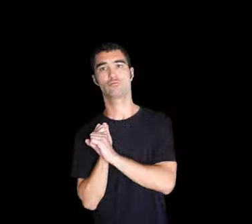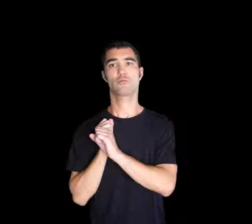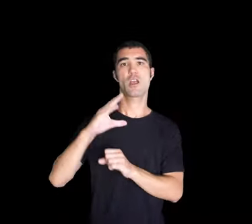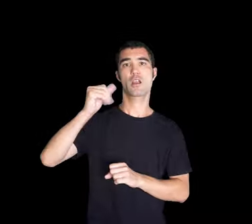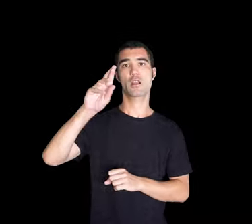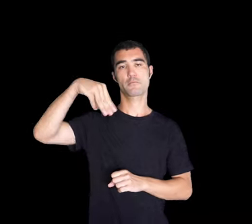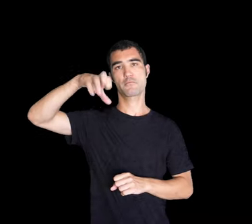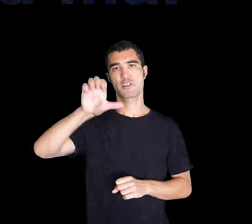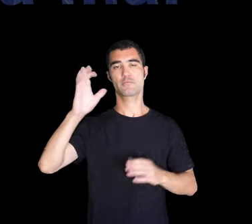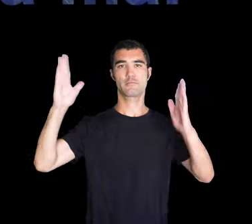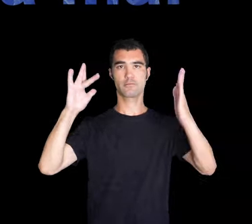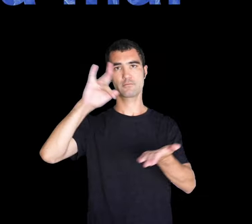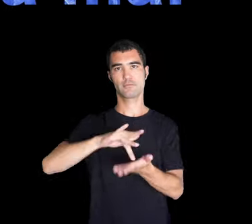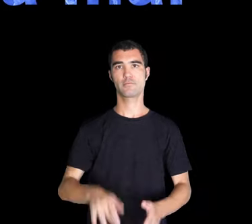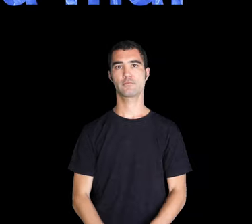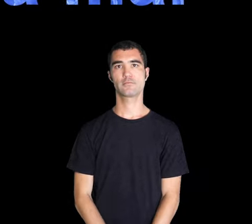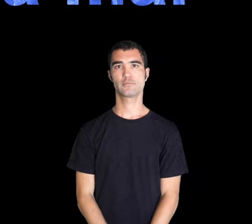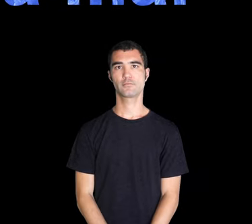Carme.